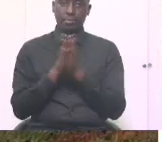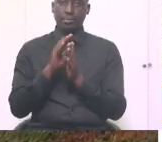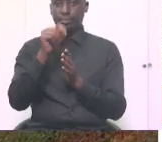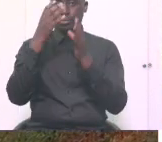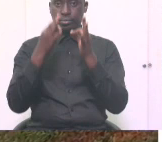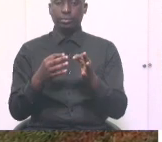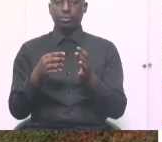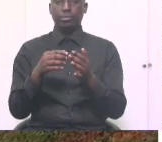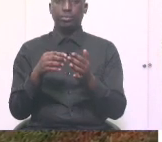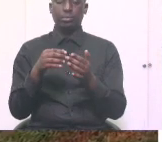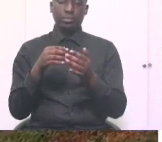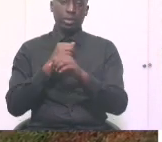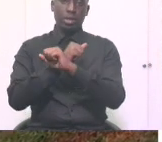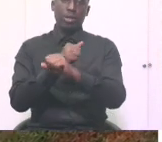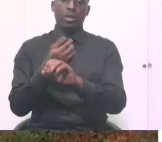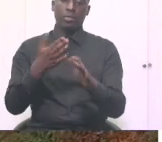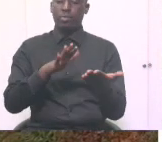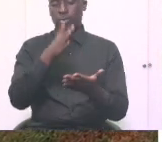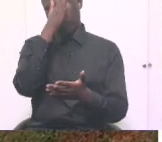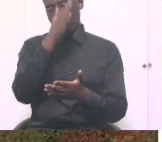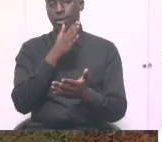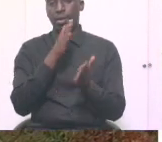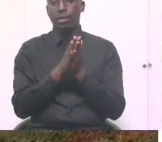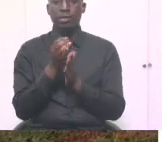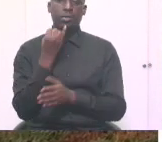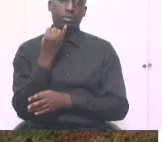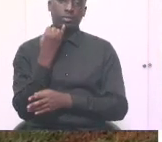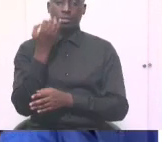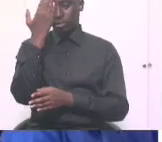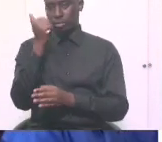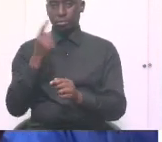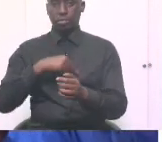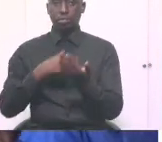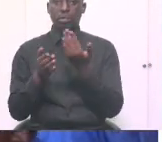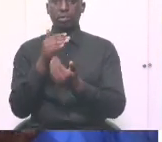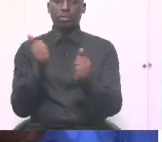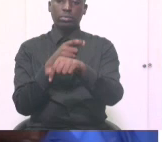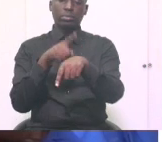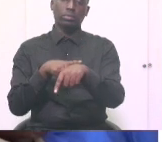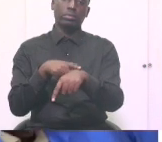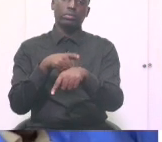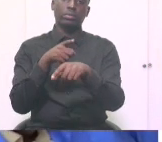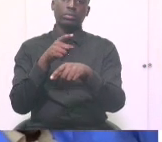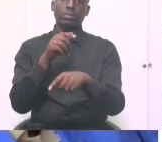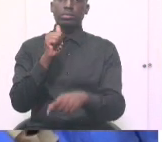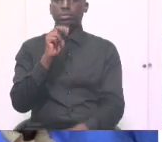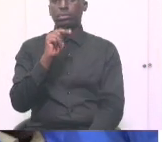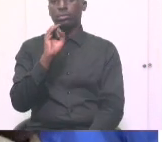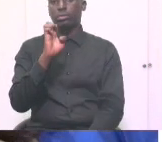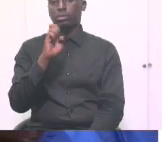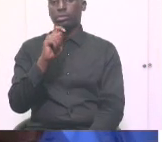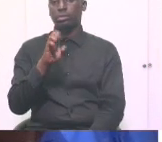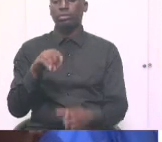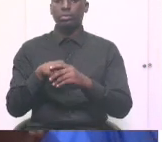bizarinda impfu za hato na hato hagati y'umubyeyi n'umwana kuko tuzaba tubitaho kuko twabakurikiranye ku gihe Dr. Anicet Nzabone umushinzwe ubuzima